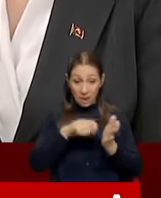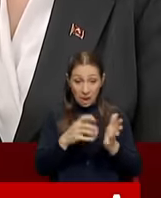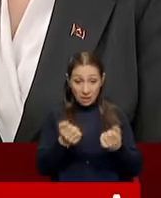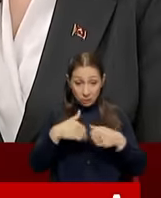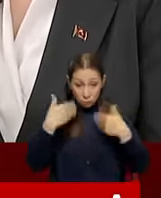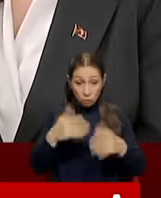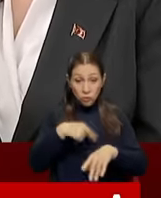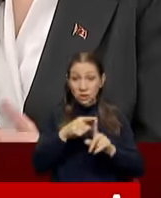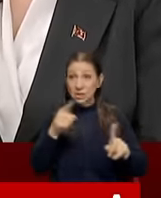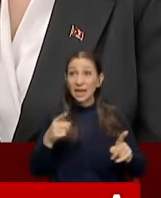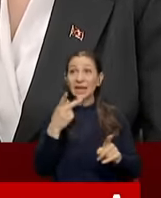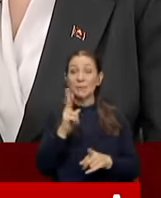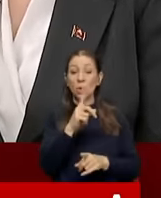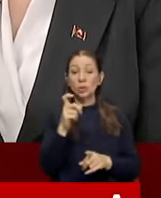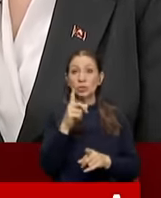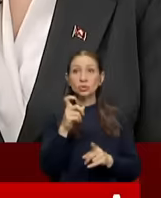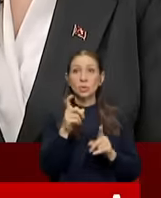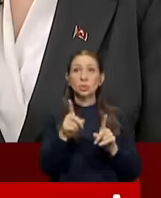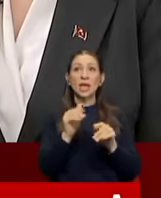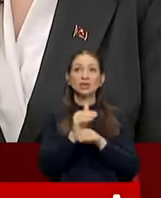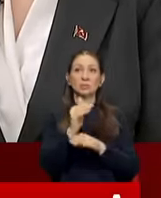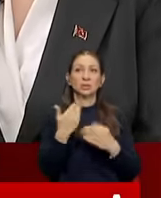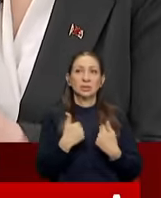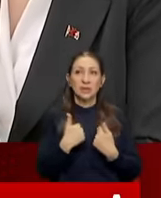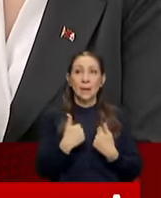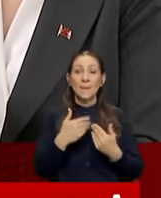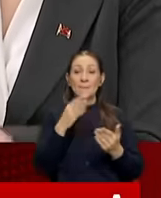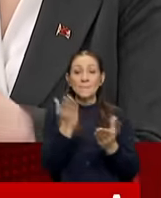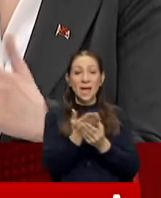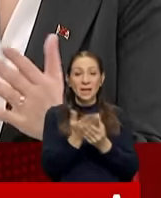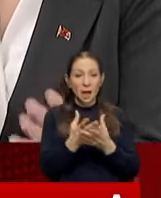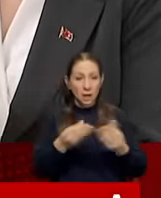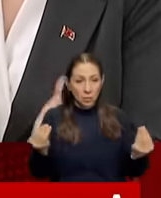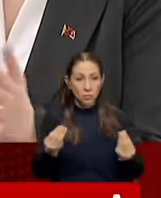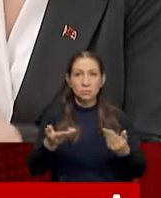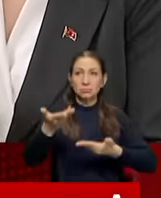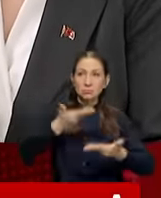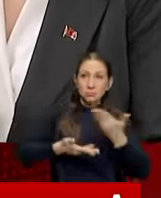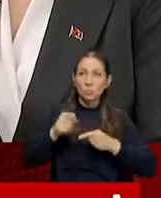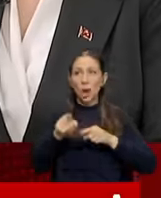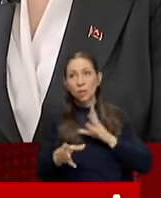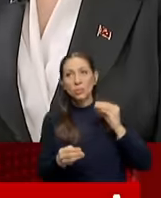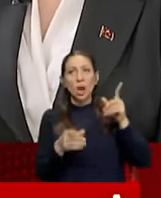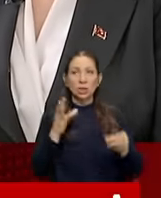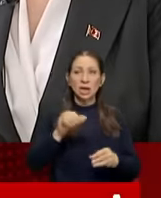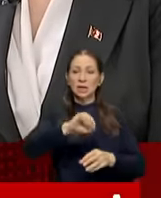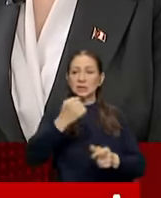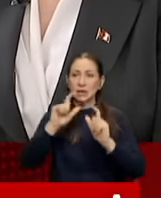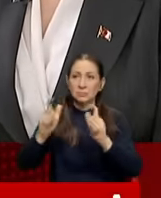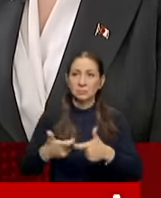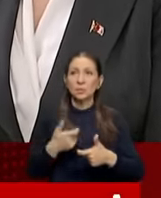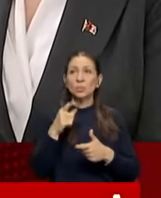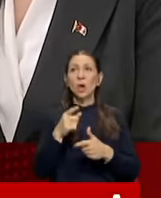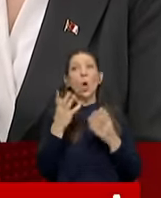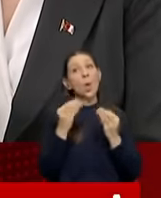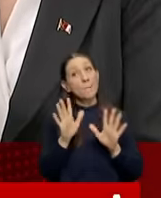aldıktan sonraki süreçlerde zaten 2019'da da bunu yaşamıştık biz yani belgeler gitti geldi işte şöyle oldu böyle oldu kasa boşaltıldı